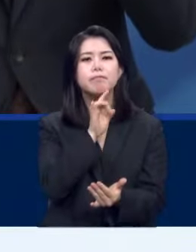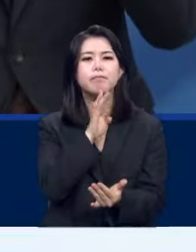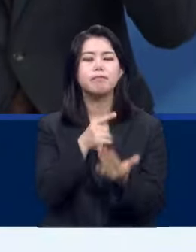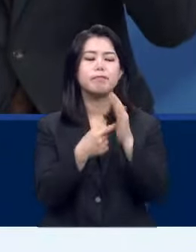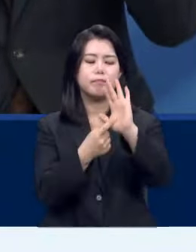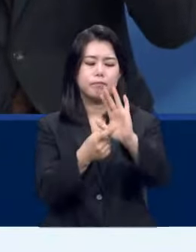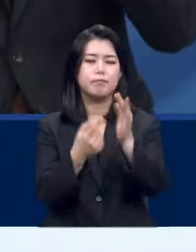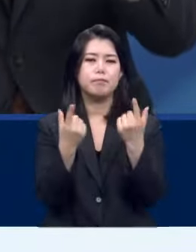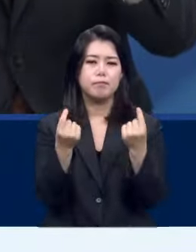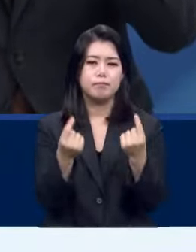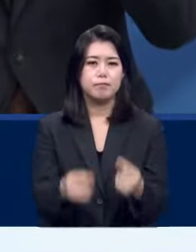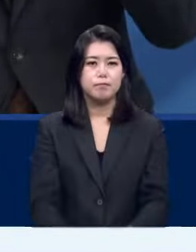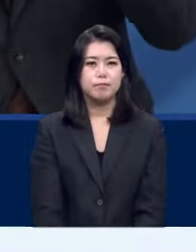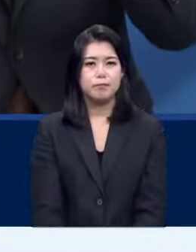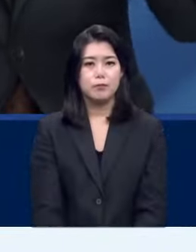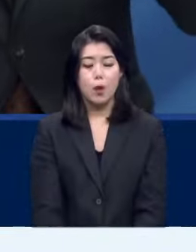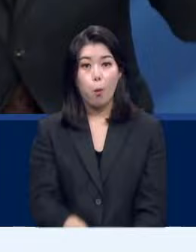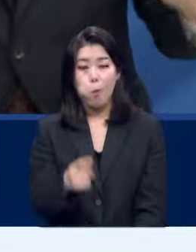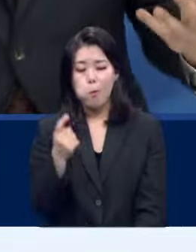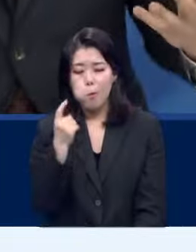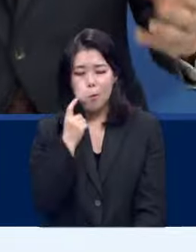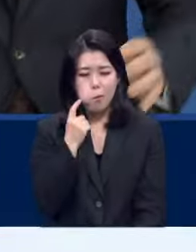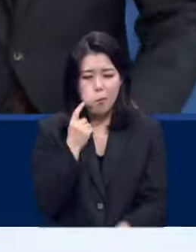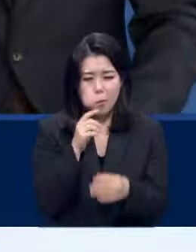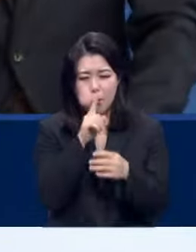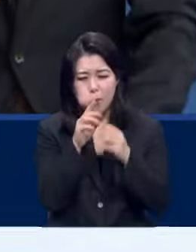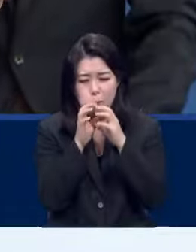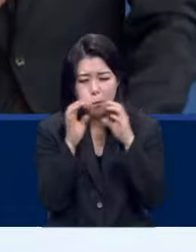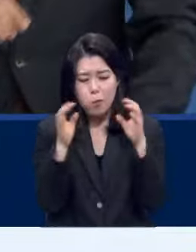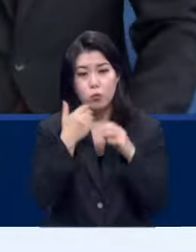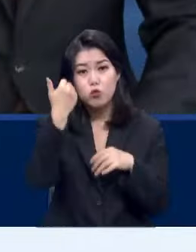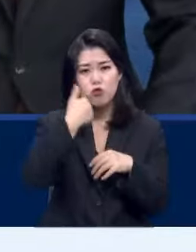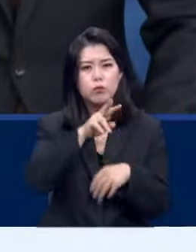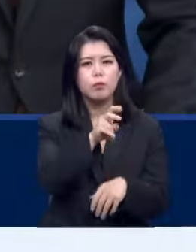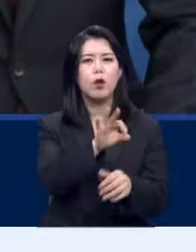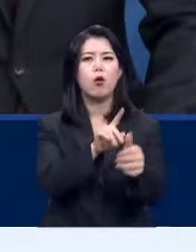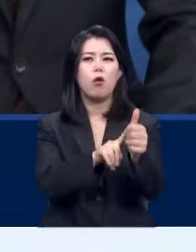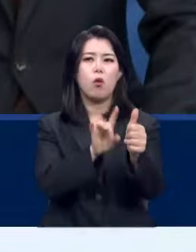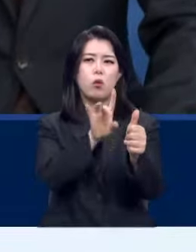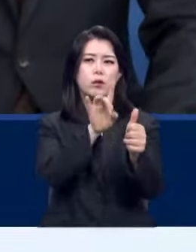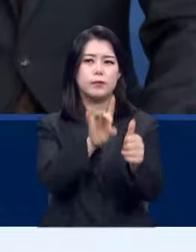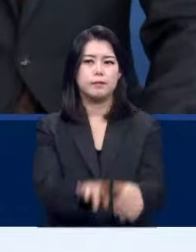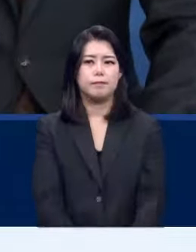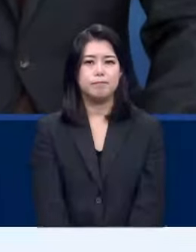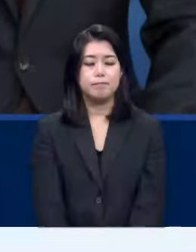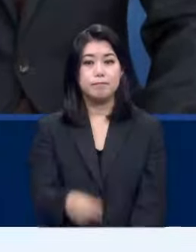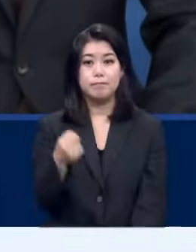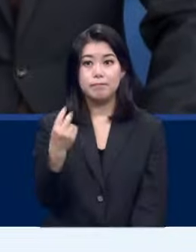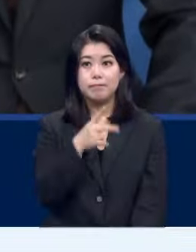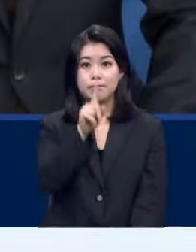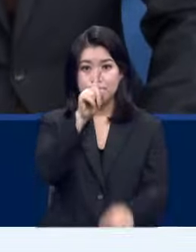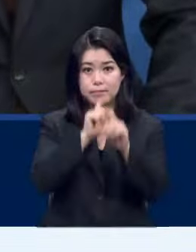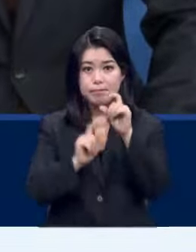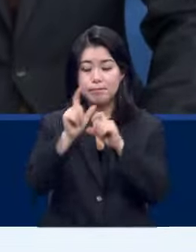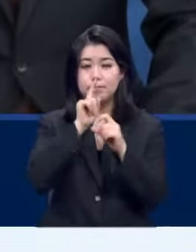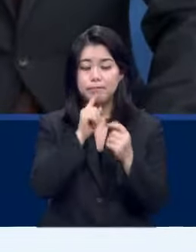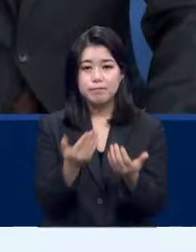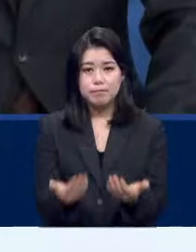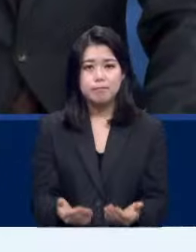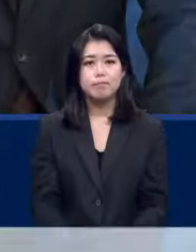여기에서 지금 어 허황되게 거짓을 부풀리고 있는 사람은 명태 한 명이라고 보 보입니다 그리고 제가 또 하나만 더 말씀드리고